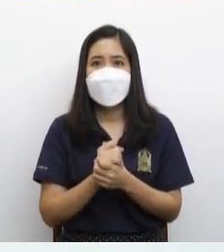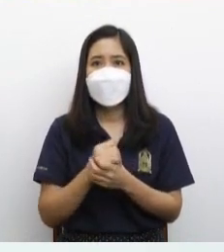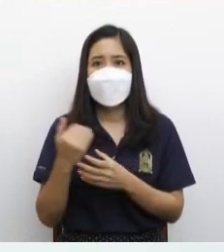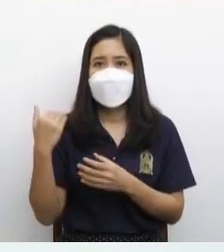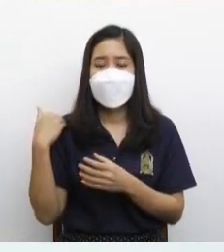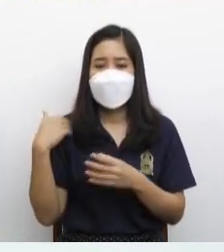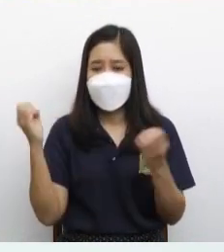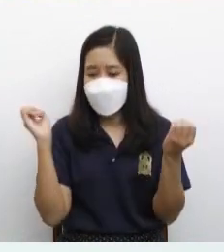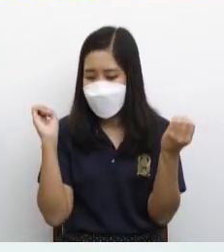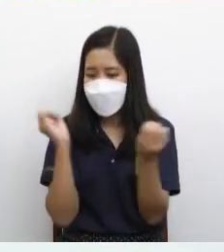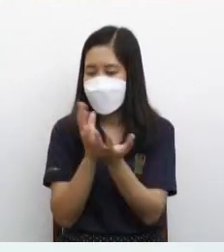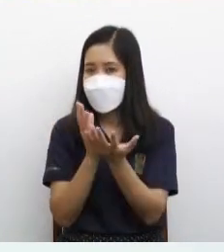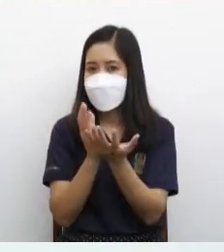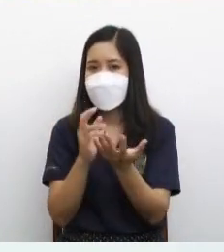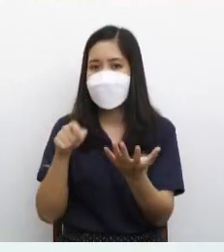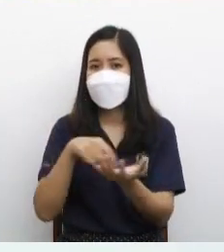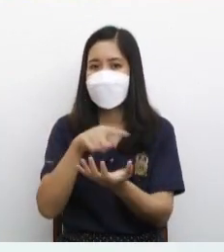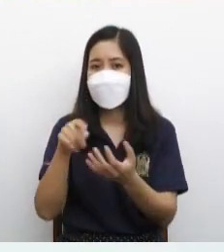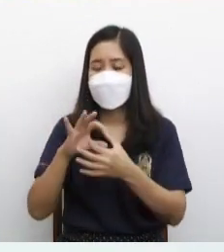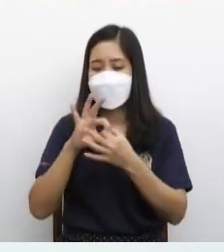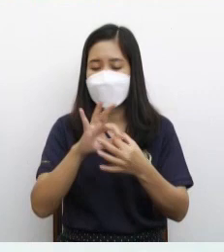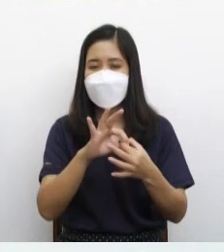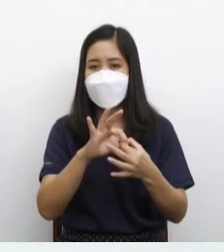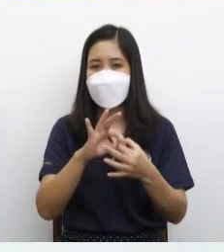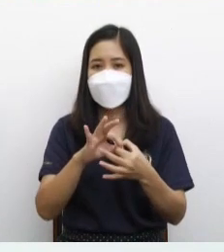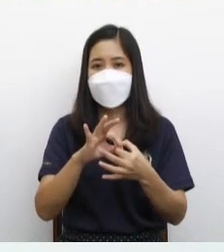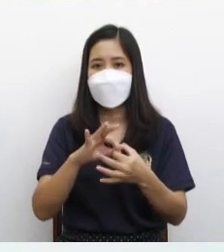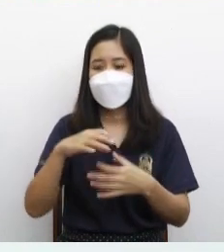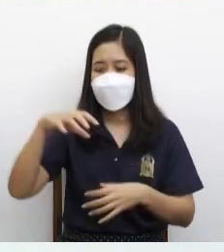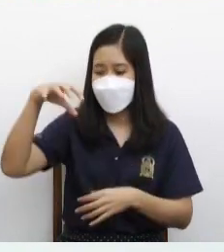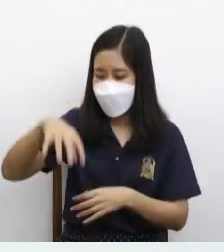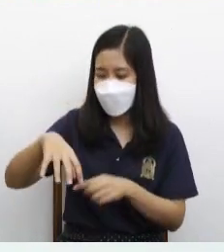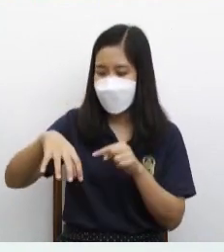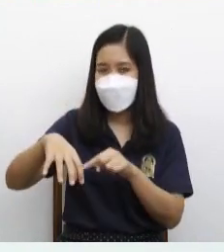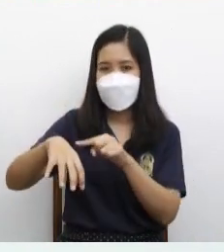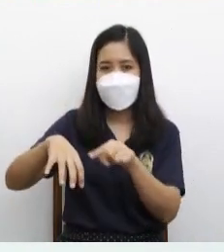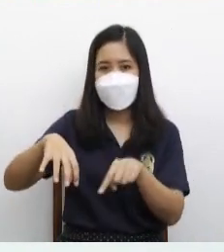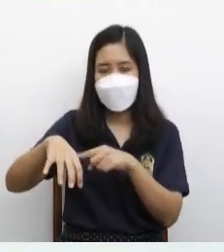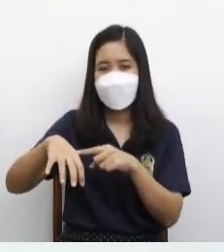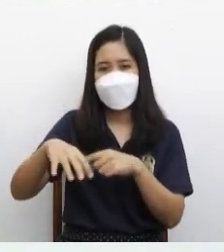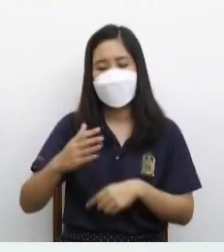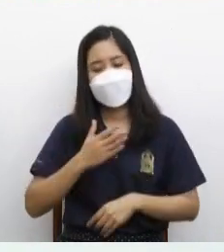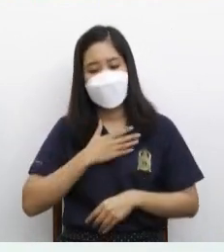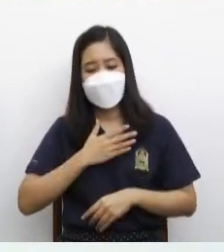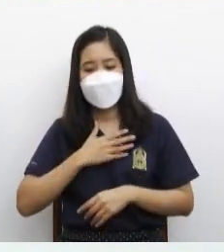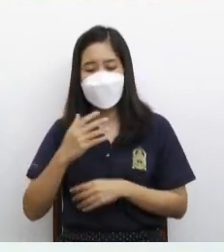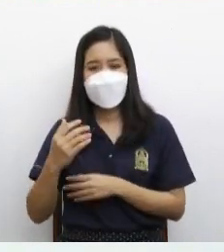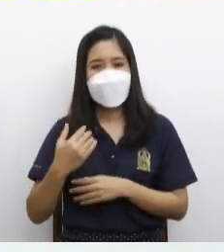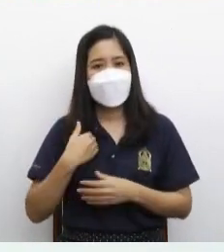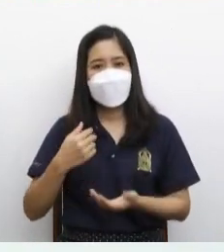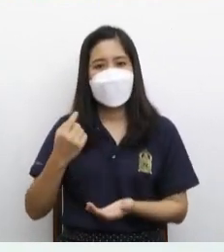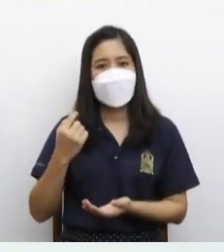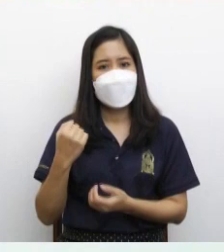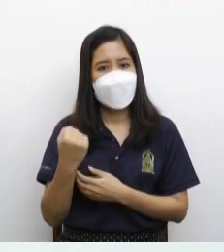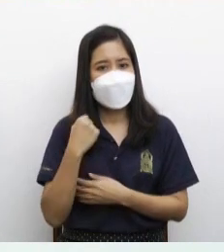ส่งผลกระทบนะครับต่อภาพลักษณ์องค์กรของพวกเราผมก็ยังยืนยันว่าWe are myหน่วยงาน